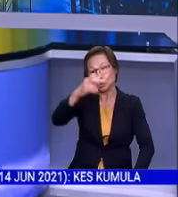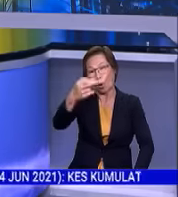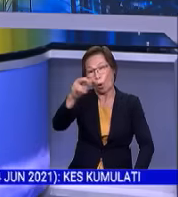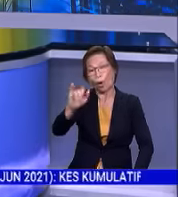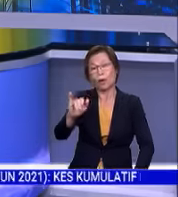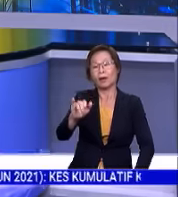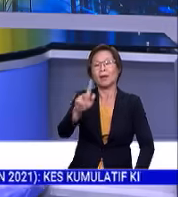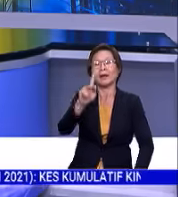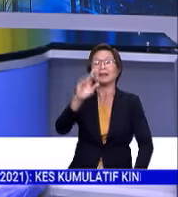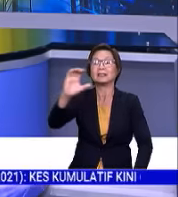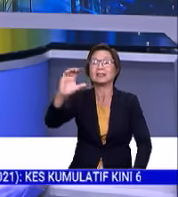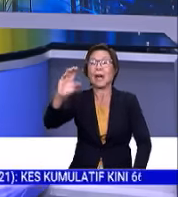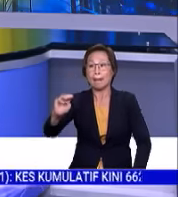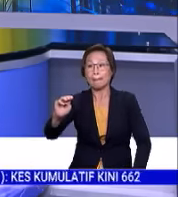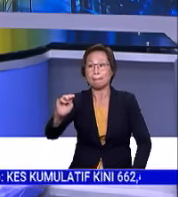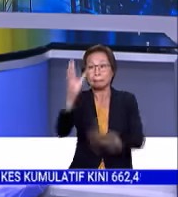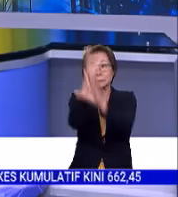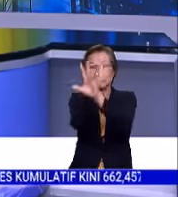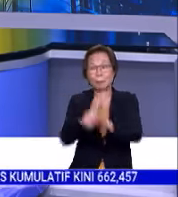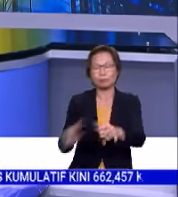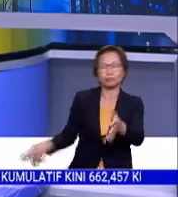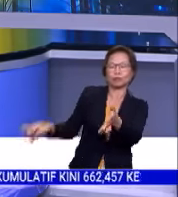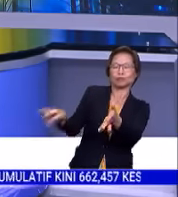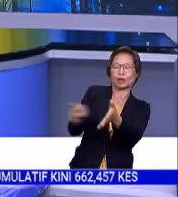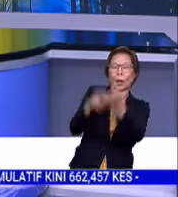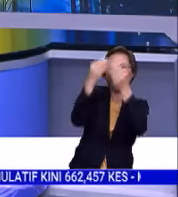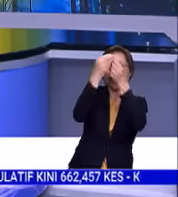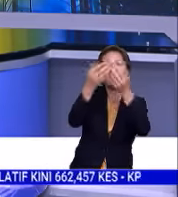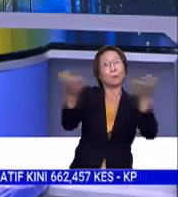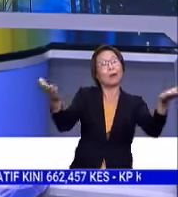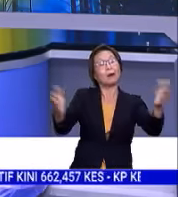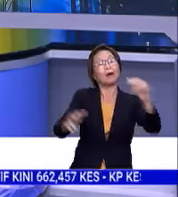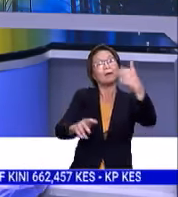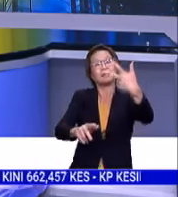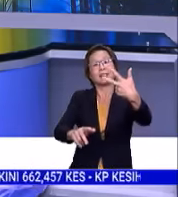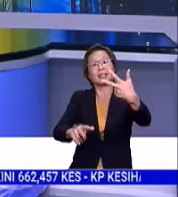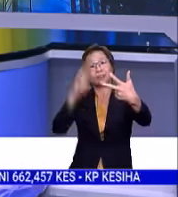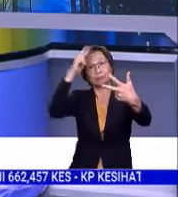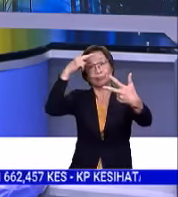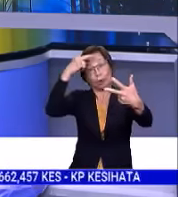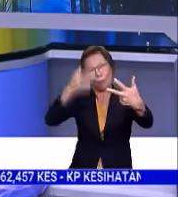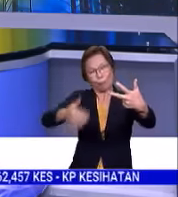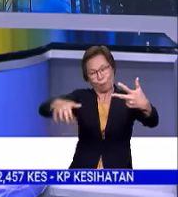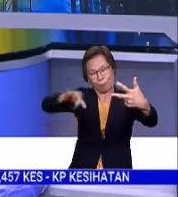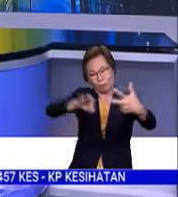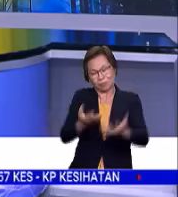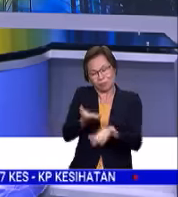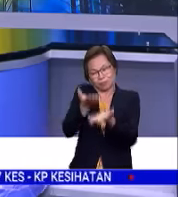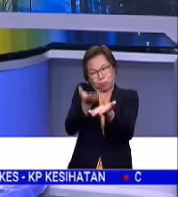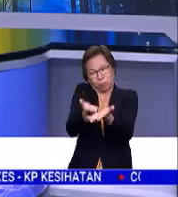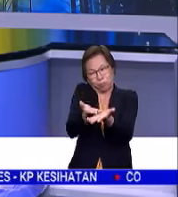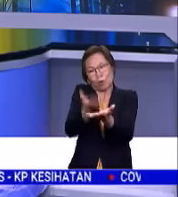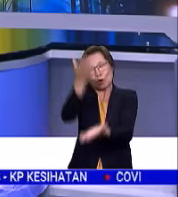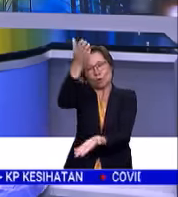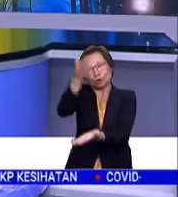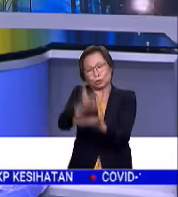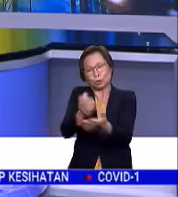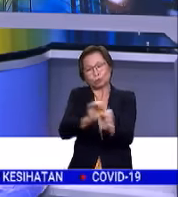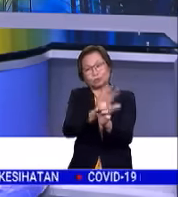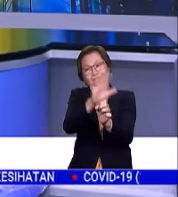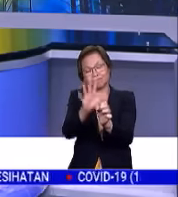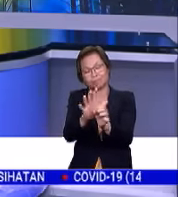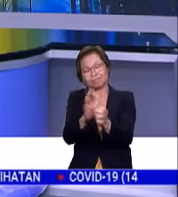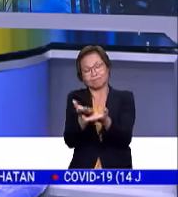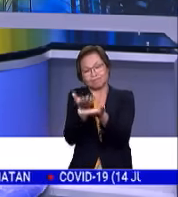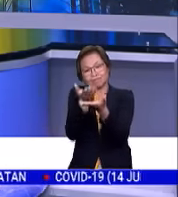yang juga Ketua Menteri Sarawak melalui kenyataan memaklumkan tiga faktor penting dibentangkan untuk memerangi COVID-19.